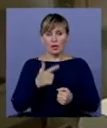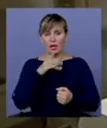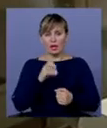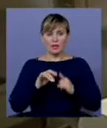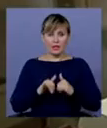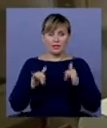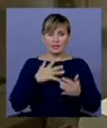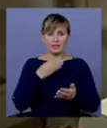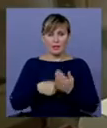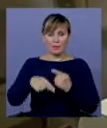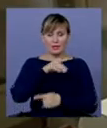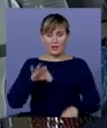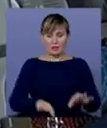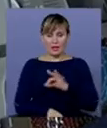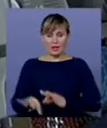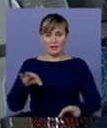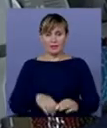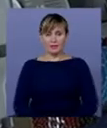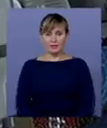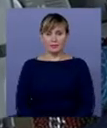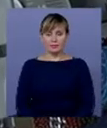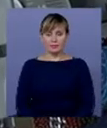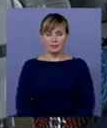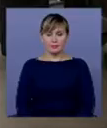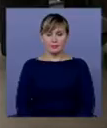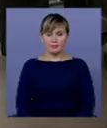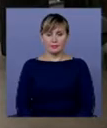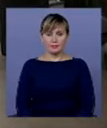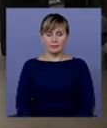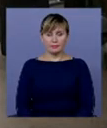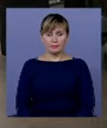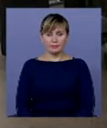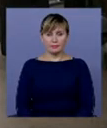развитие своих бизнес-проектов. Анастасия Яцун, Гани Калуов, телеканал «Алматы».